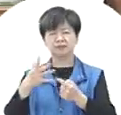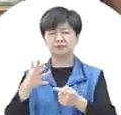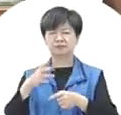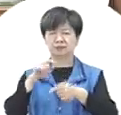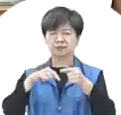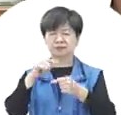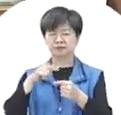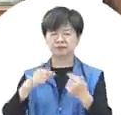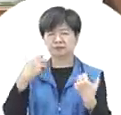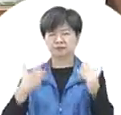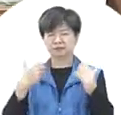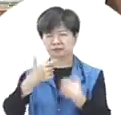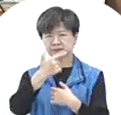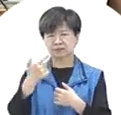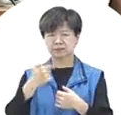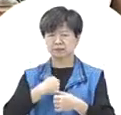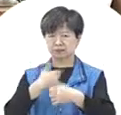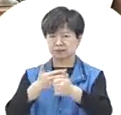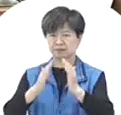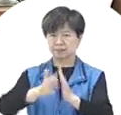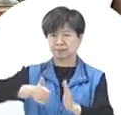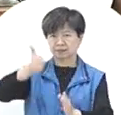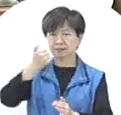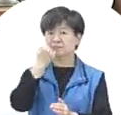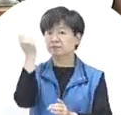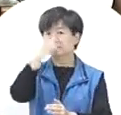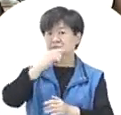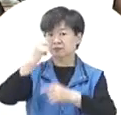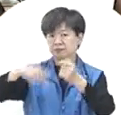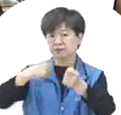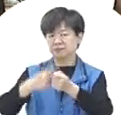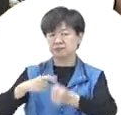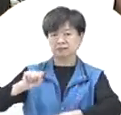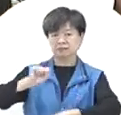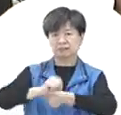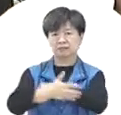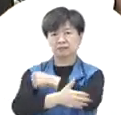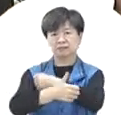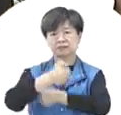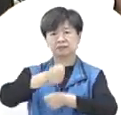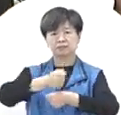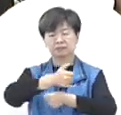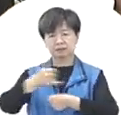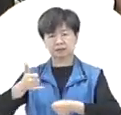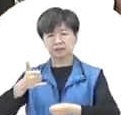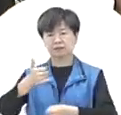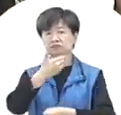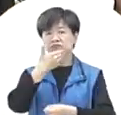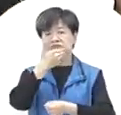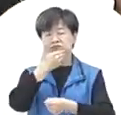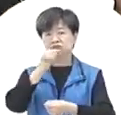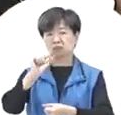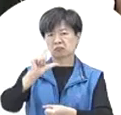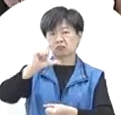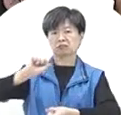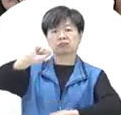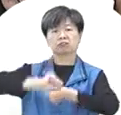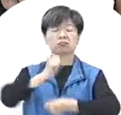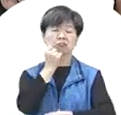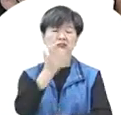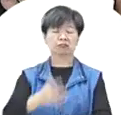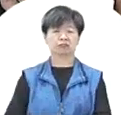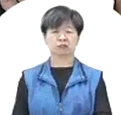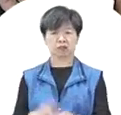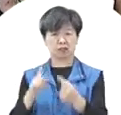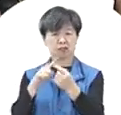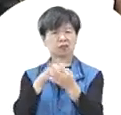是不是可以在明年度来增加我们的员额跟增加我们相关的福利？ 这样子啊，员额的部分我们尽